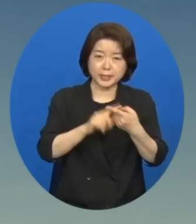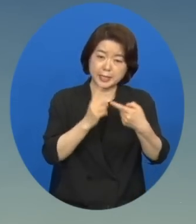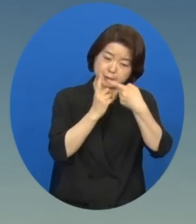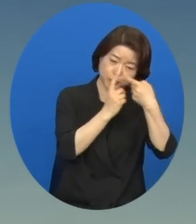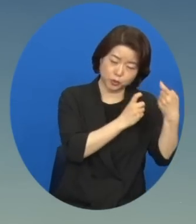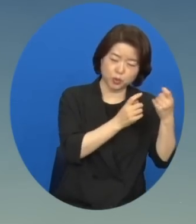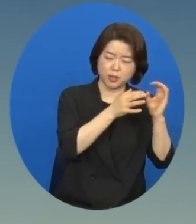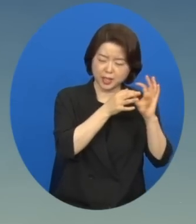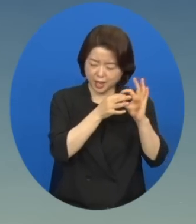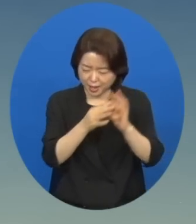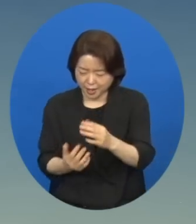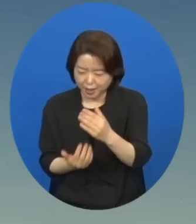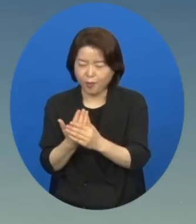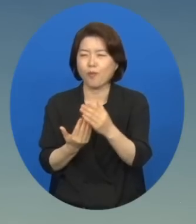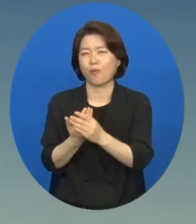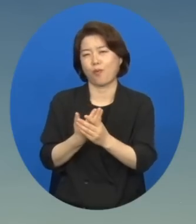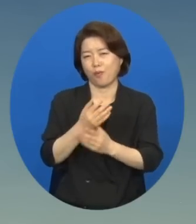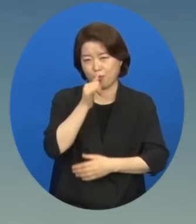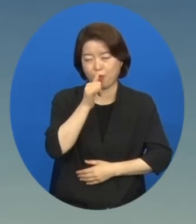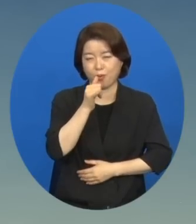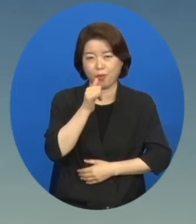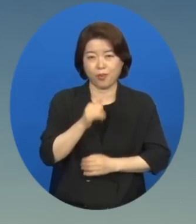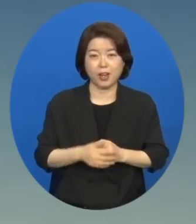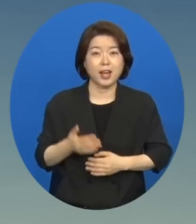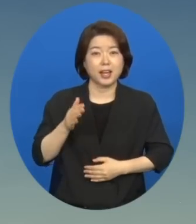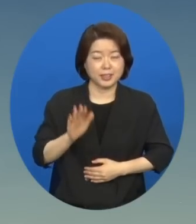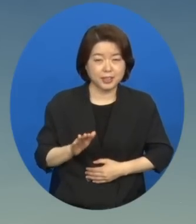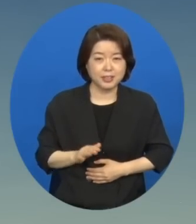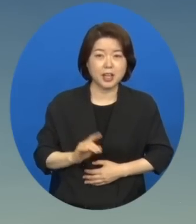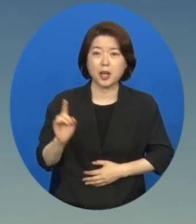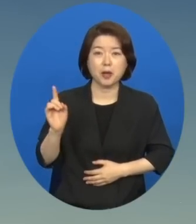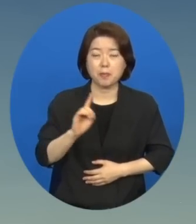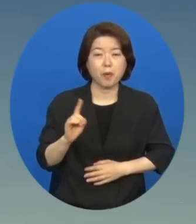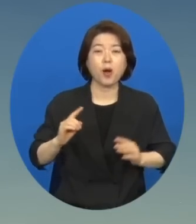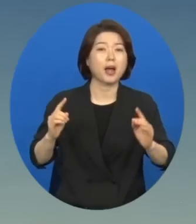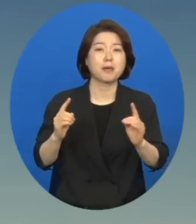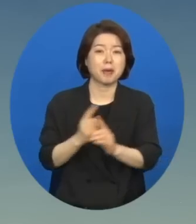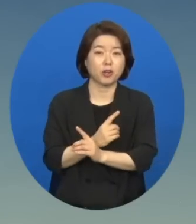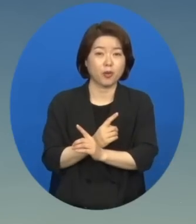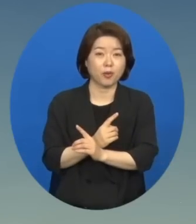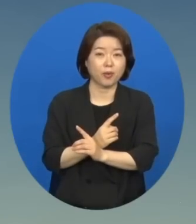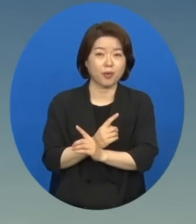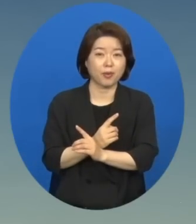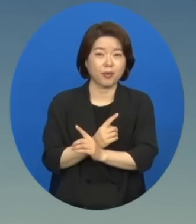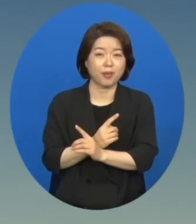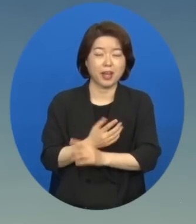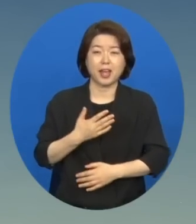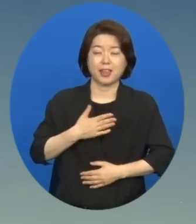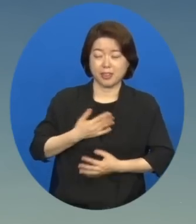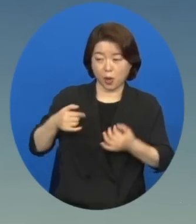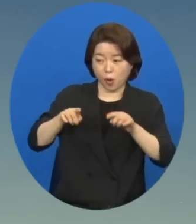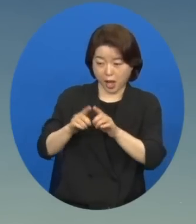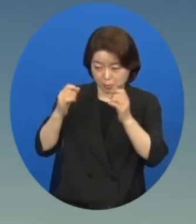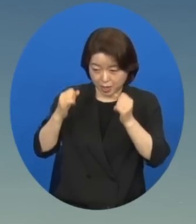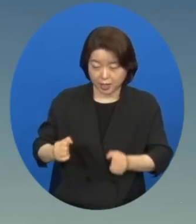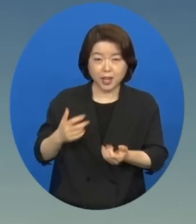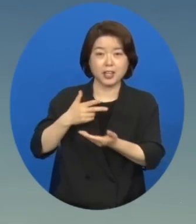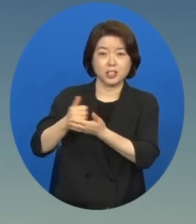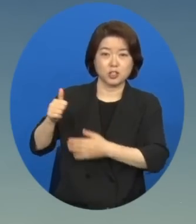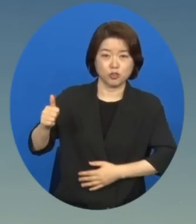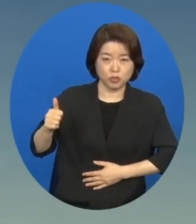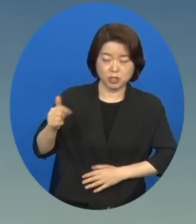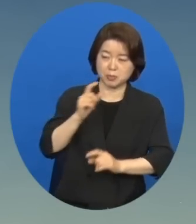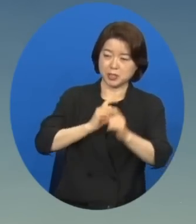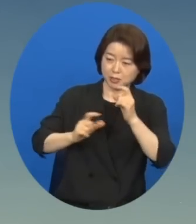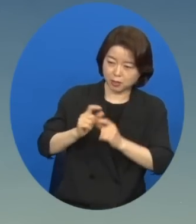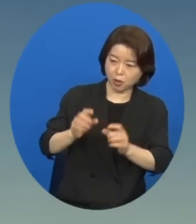우리에게 끊이지를 않아요. 그런데 무엇이 달라지는 것이냐? 나와 함께 계시는 주님이 점점